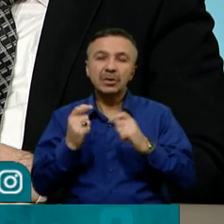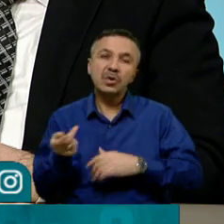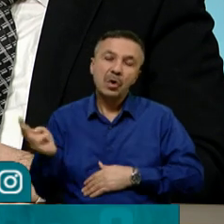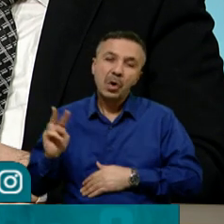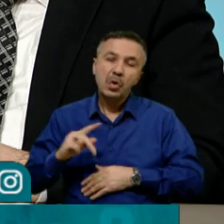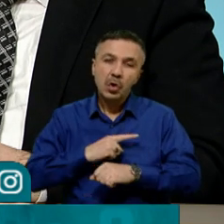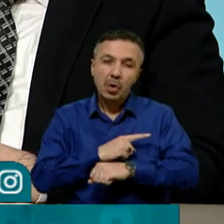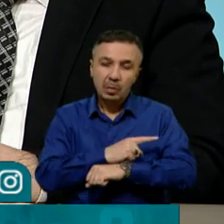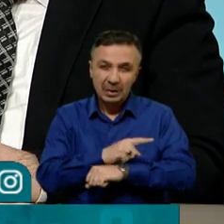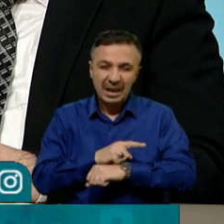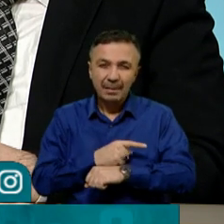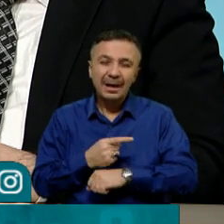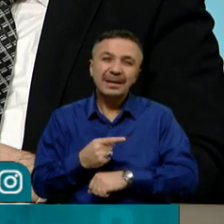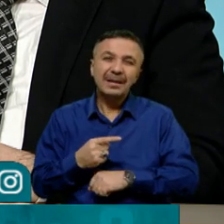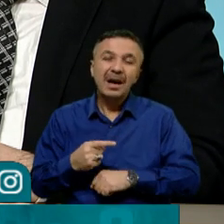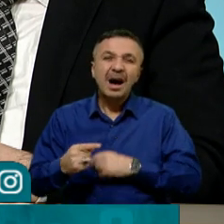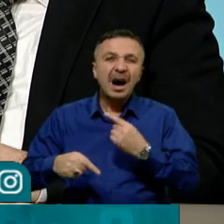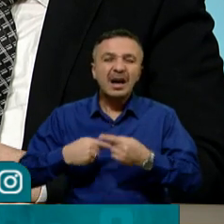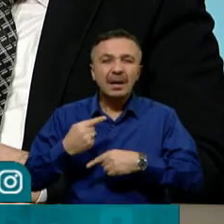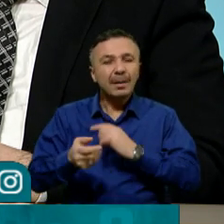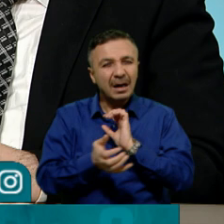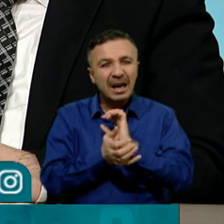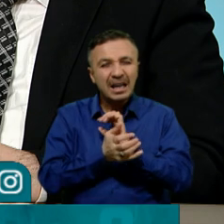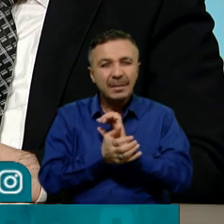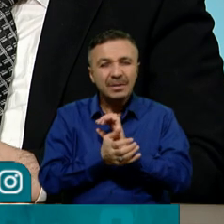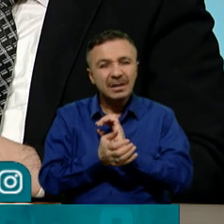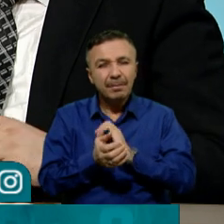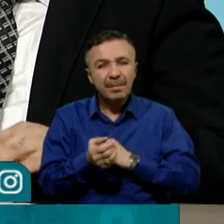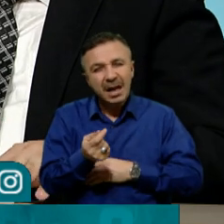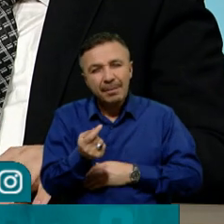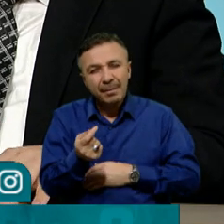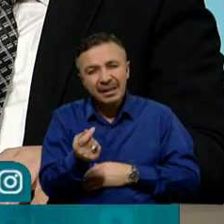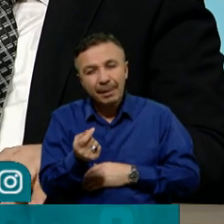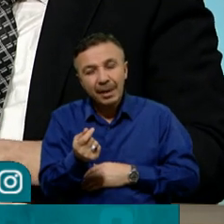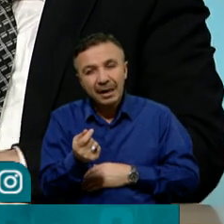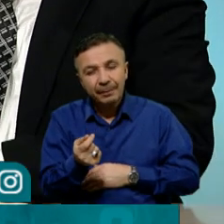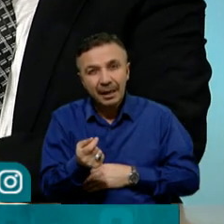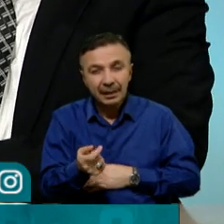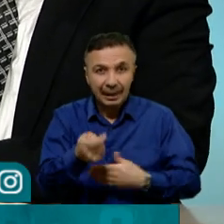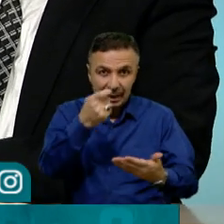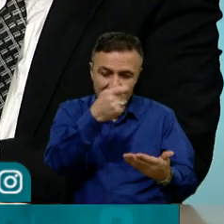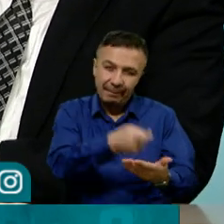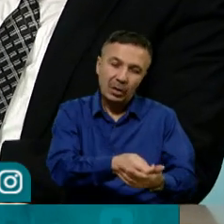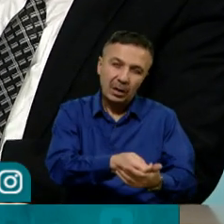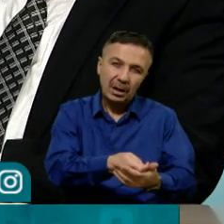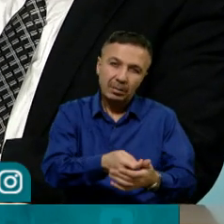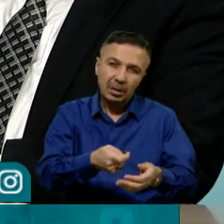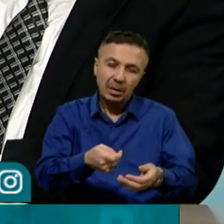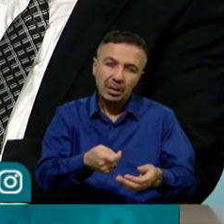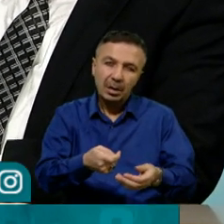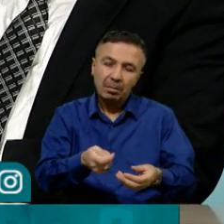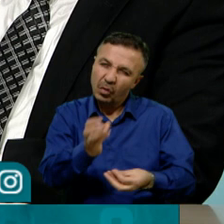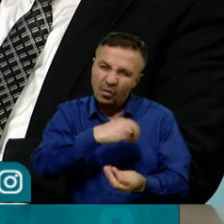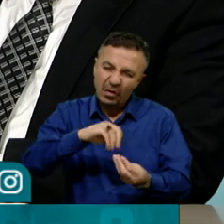akrabalarınıza Eşinize dostunuza belli bir miktar para da veriyorlar bunları yaptırmakta sakınca var mı şimdi